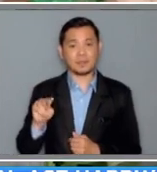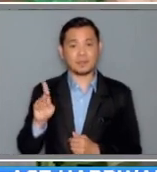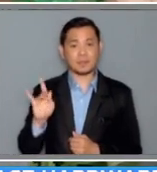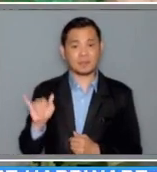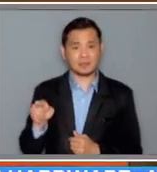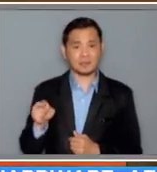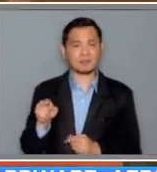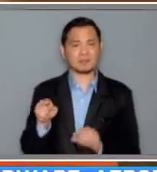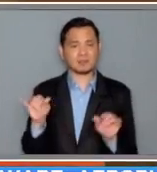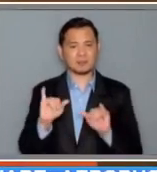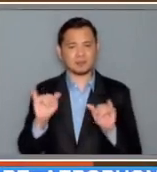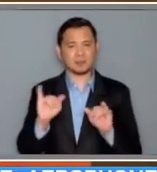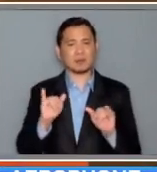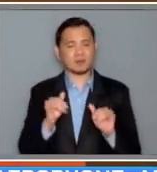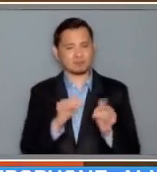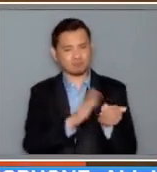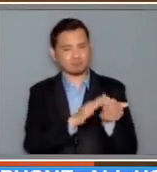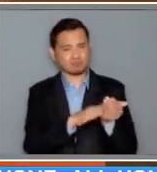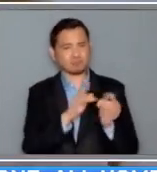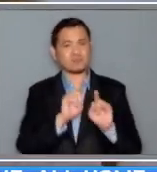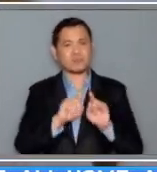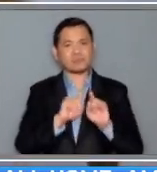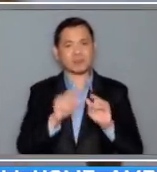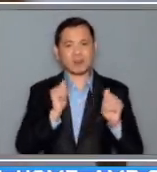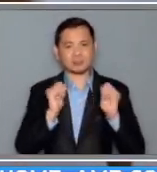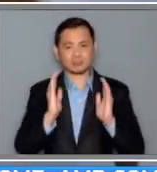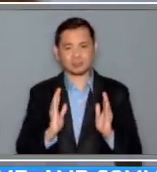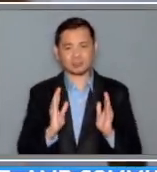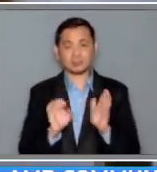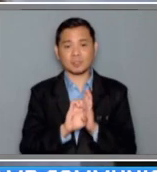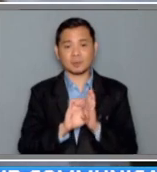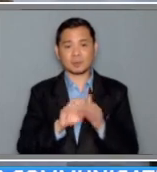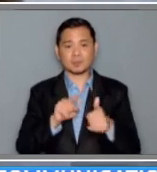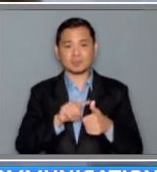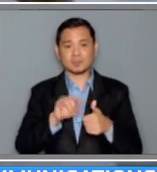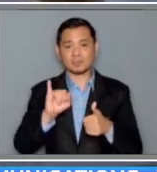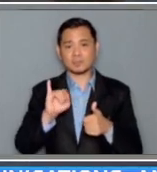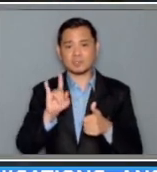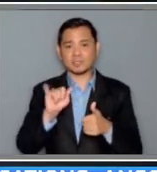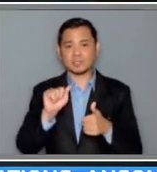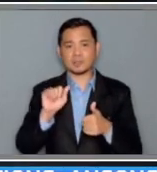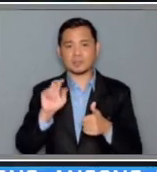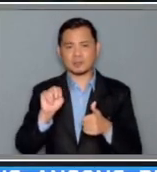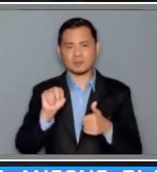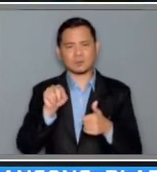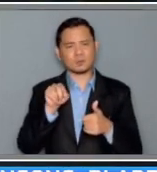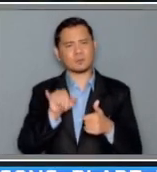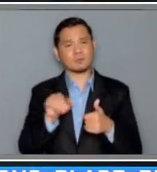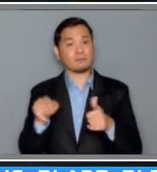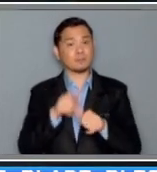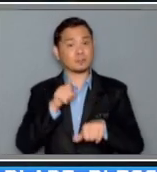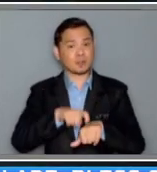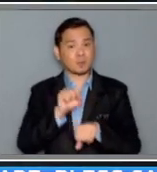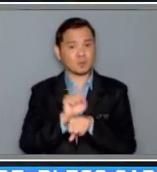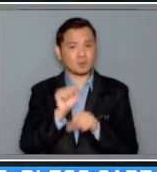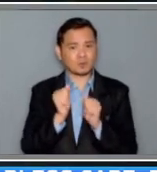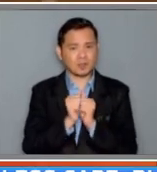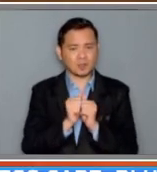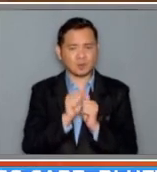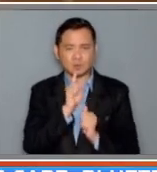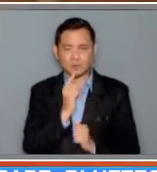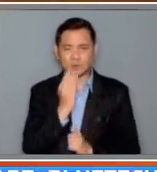serye. It's my first time to work with Jillian. And she is just the sweetest, most talented, most generous